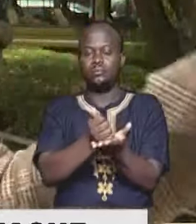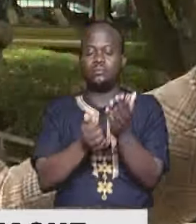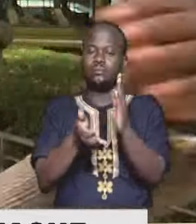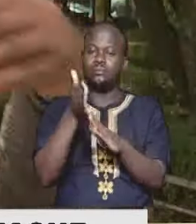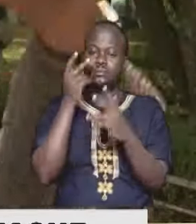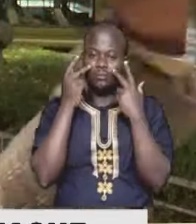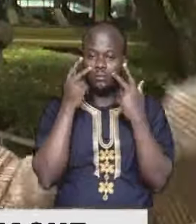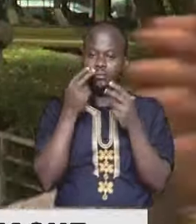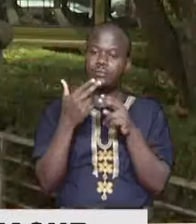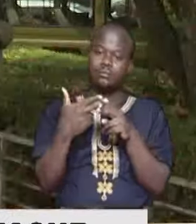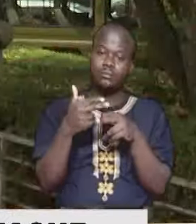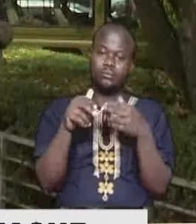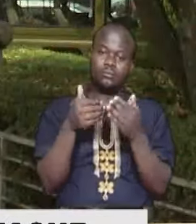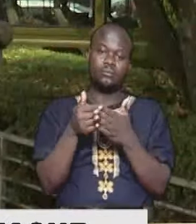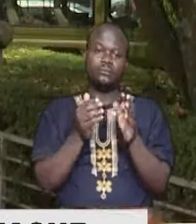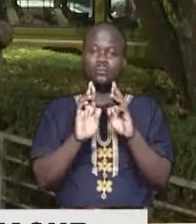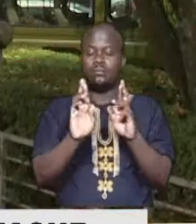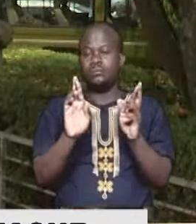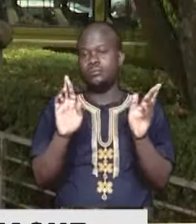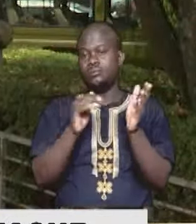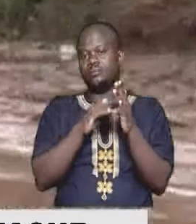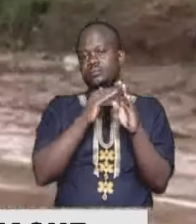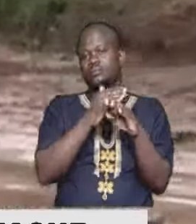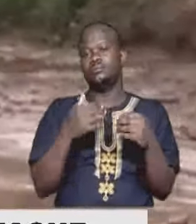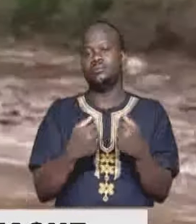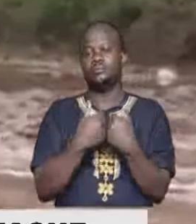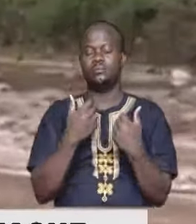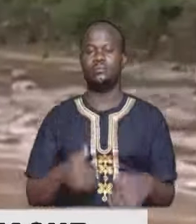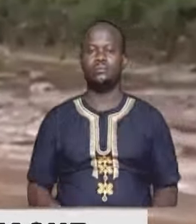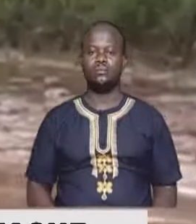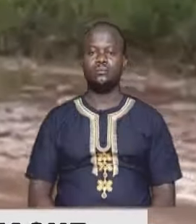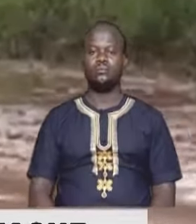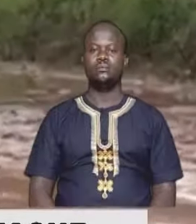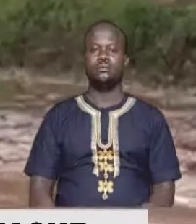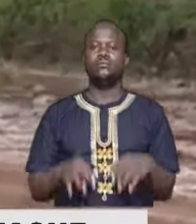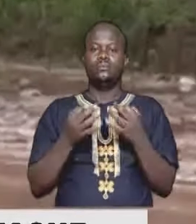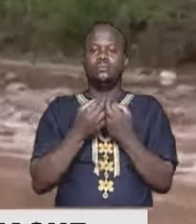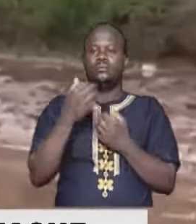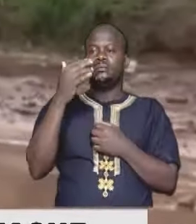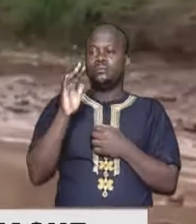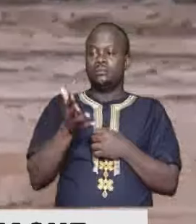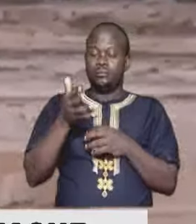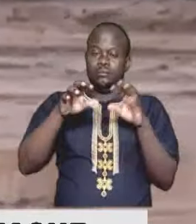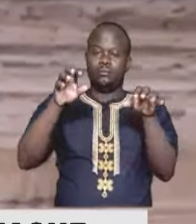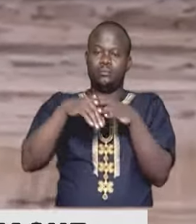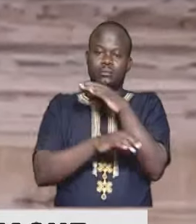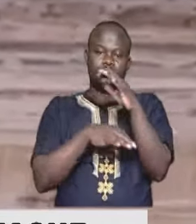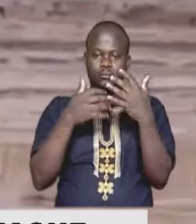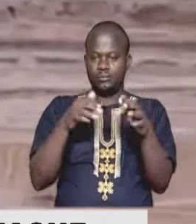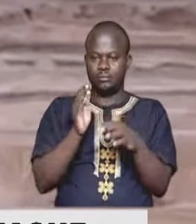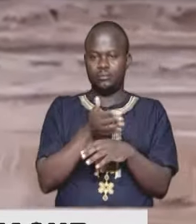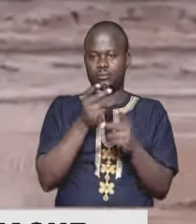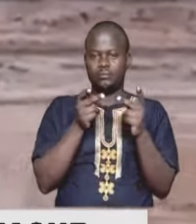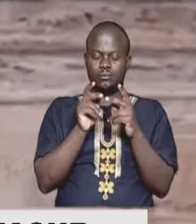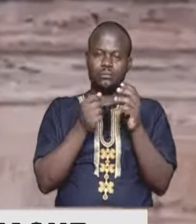ya mvura vuba, tugahita twitegura no gukumira ibiza. Imiryango isaga 5,000 yo hirya no hino mu gihugu imaze kuvanwa